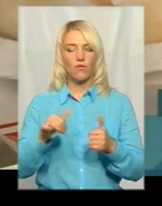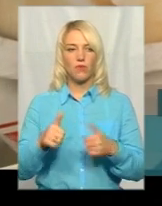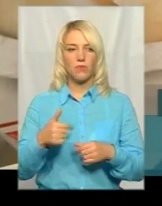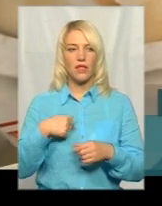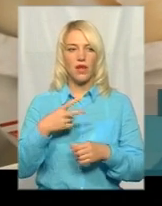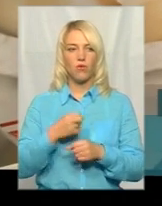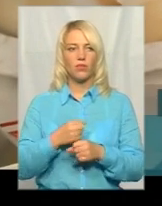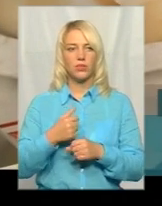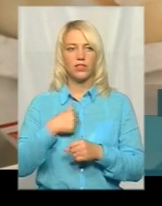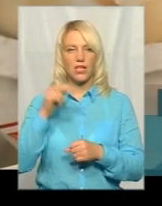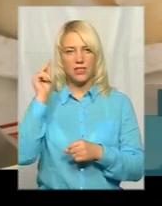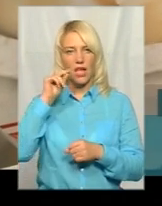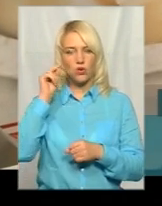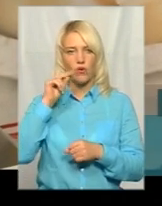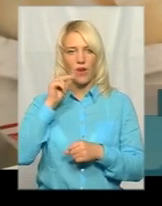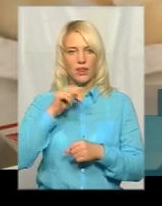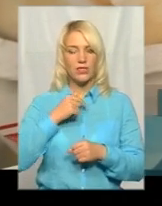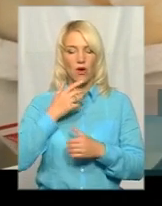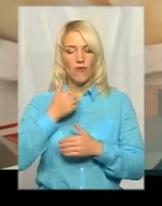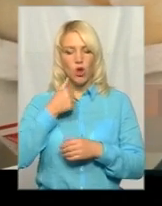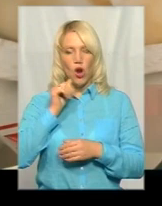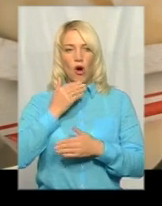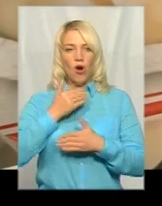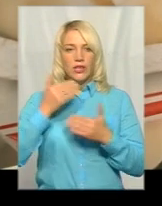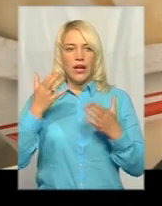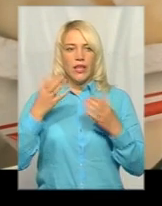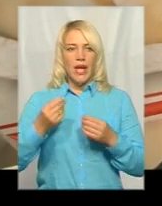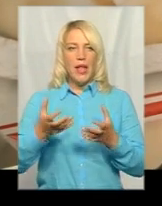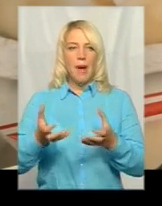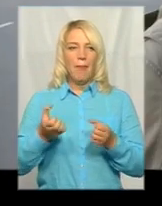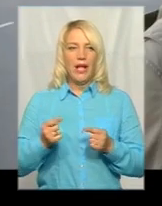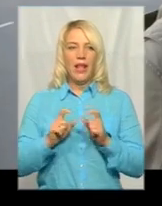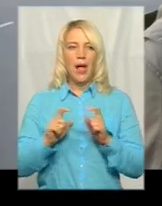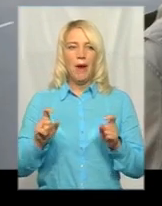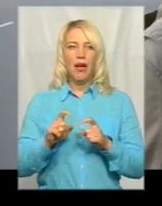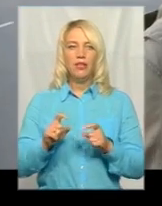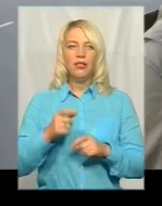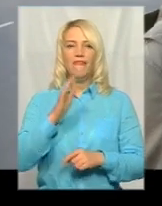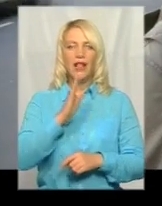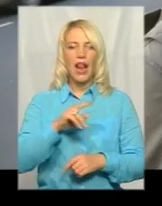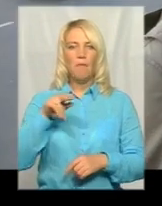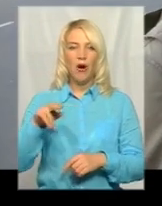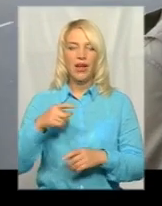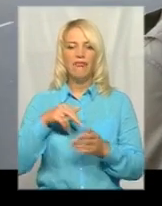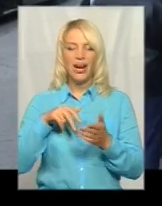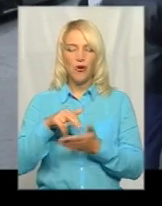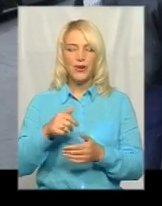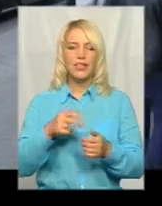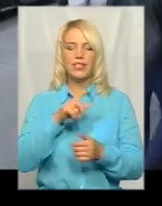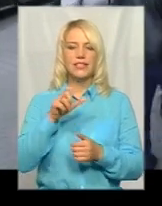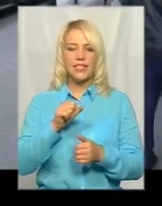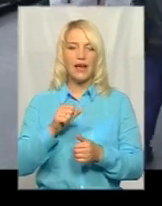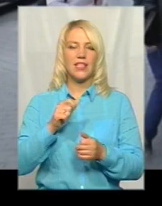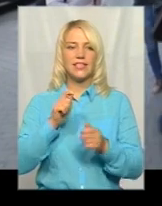мене на роботу. Я стажувалася вчора останній день і прийняла магазин. Валерія Погоріла виходить слідом за інспекторами.